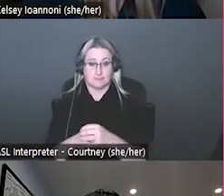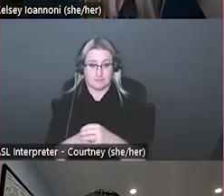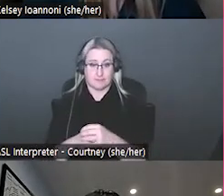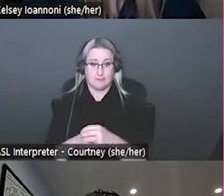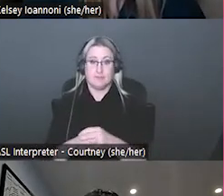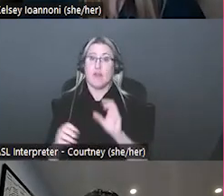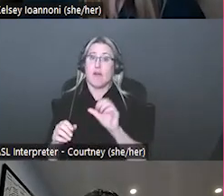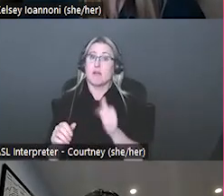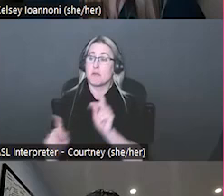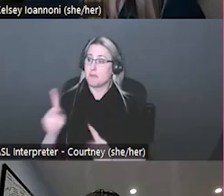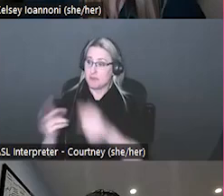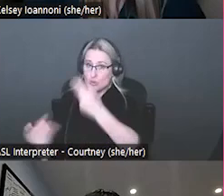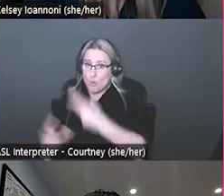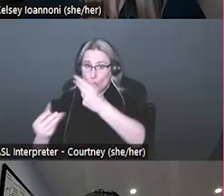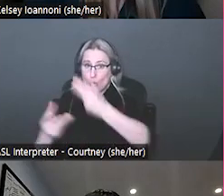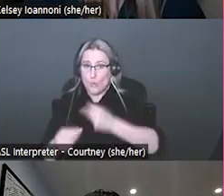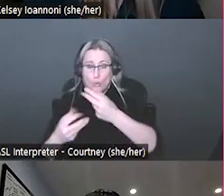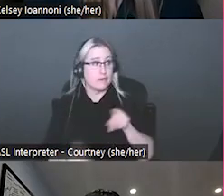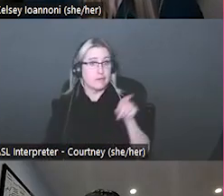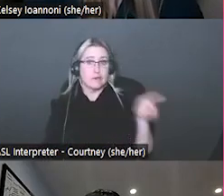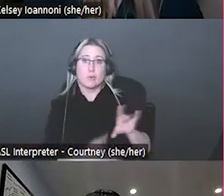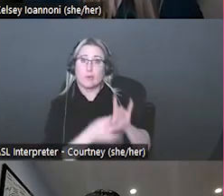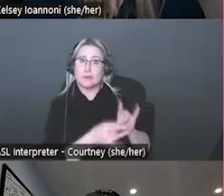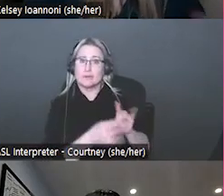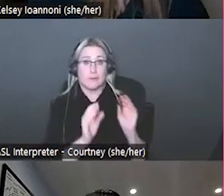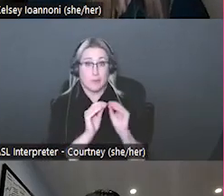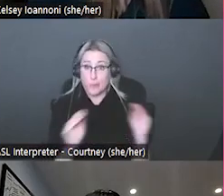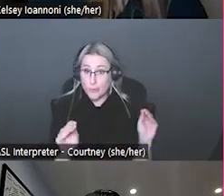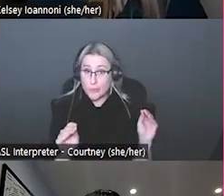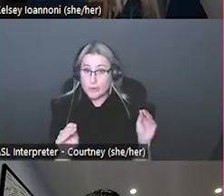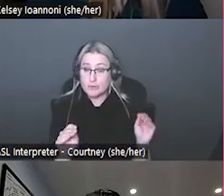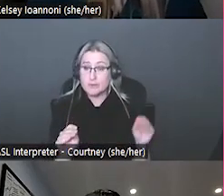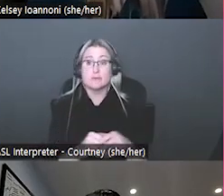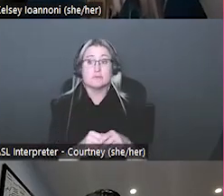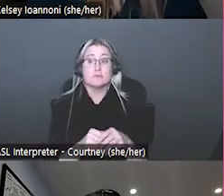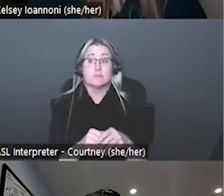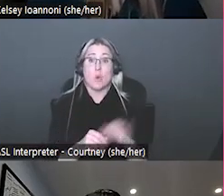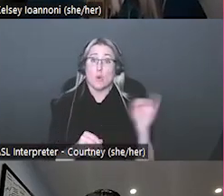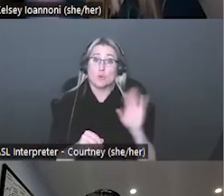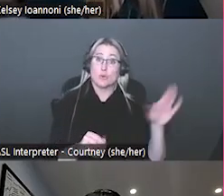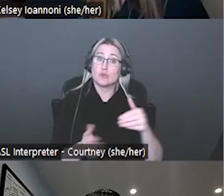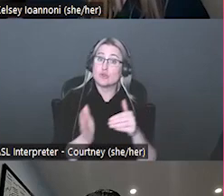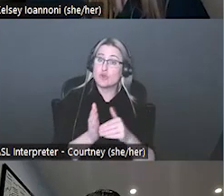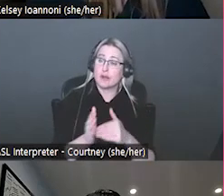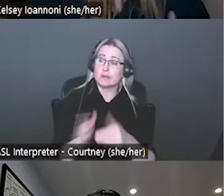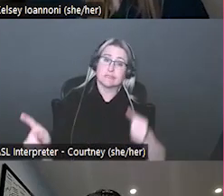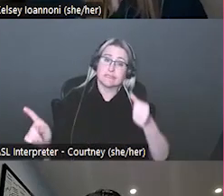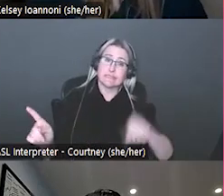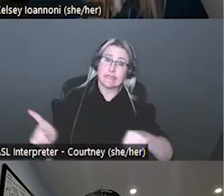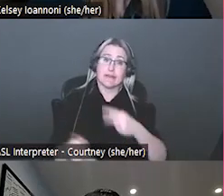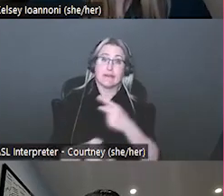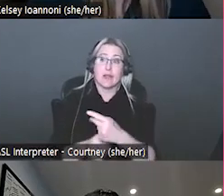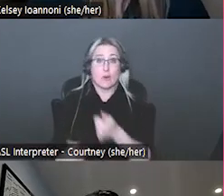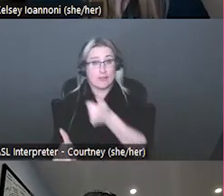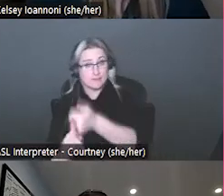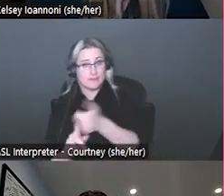J'ai eu des entrevues où on m'a parlé de la stigmatisation ou des mauvaises relations avec le médecin et certaines m'ont dit que le